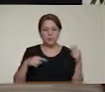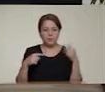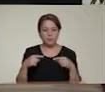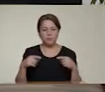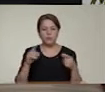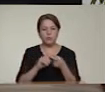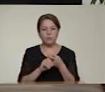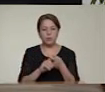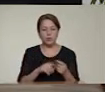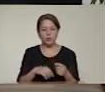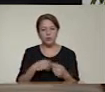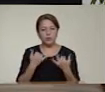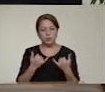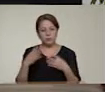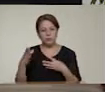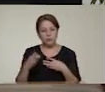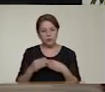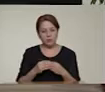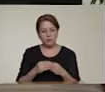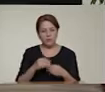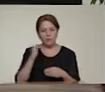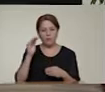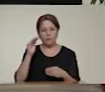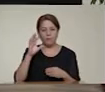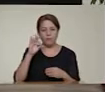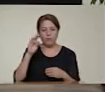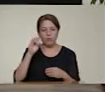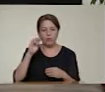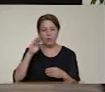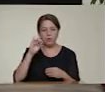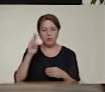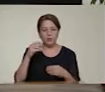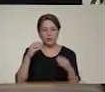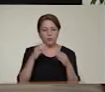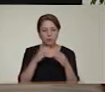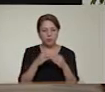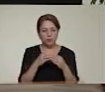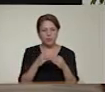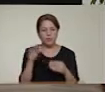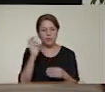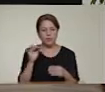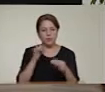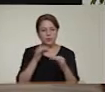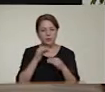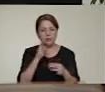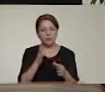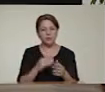bog'liq. Bugun biz aynan siz bilan fonetika bo'limi yuzasidan suhbatimizni davom